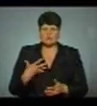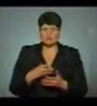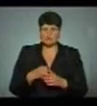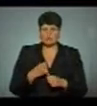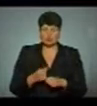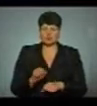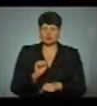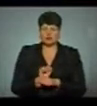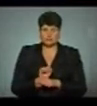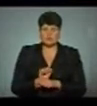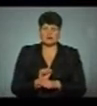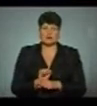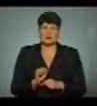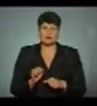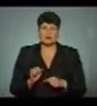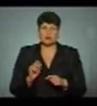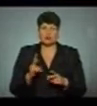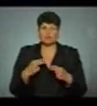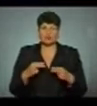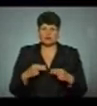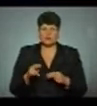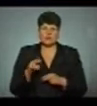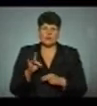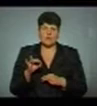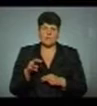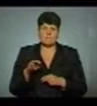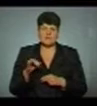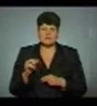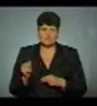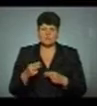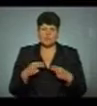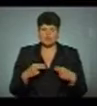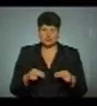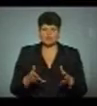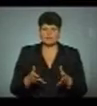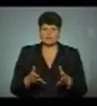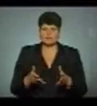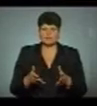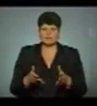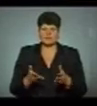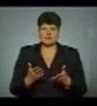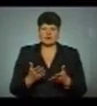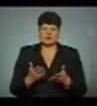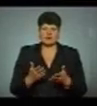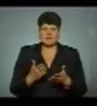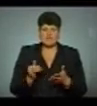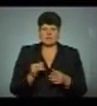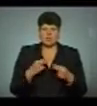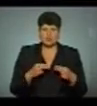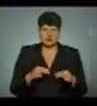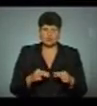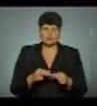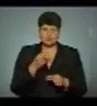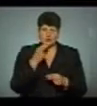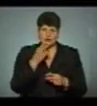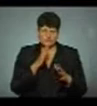припинять промислові ринки, ринки, які торгують промисловою продукцією, ринки, які займаються здійсненням продажу, які мають статус ринку і продають продукти харчування,